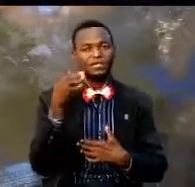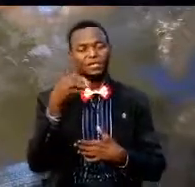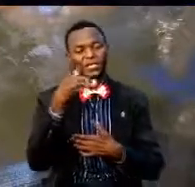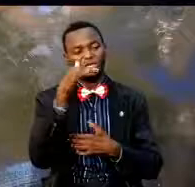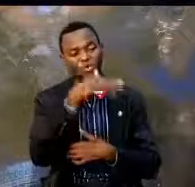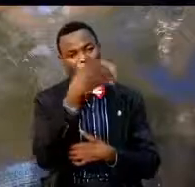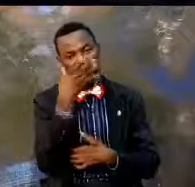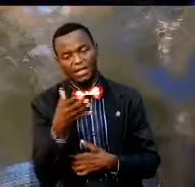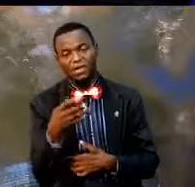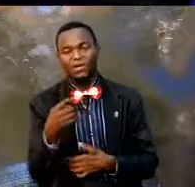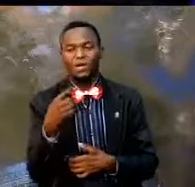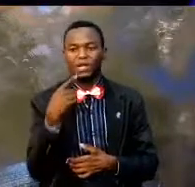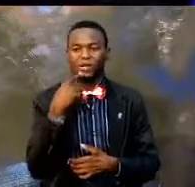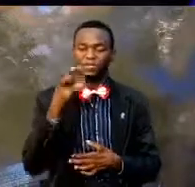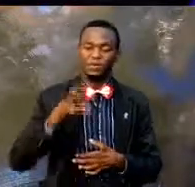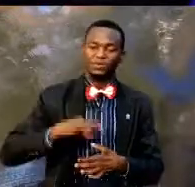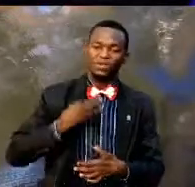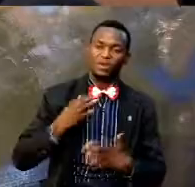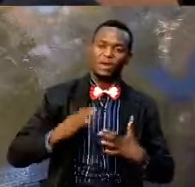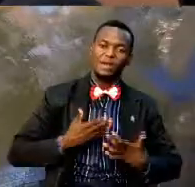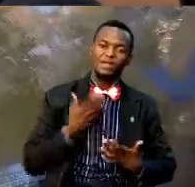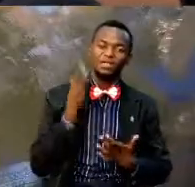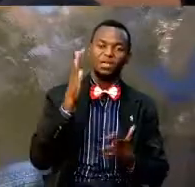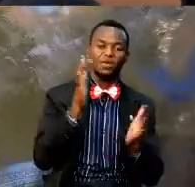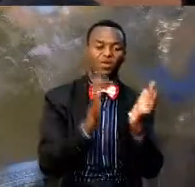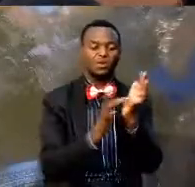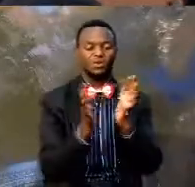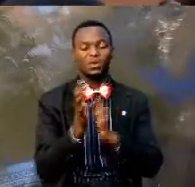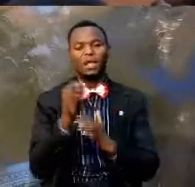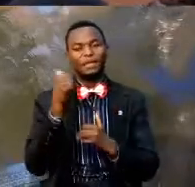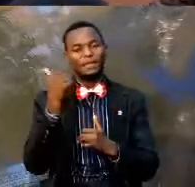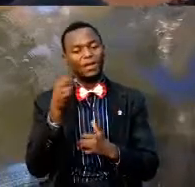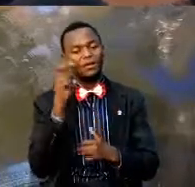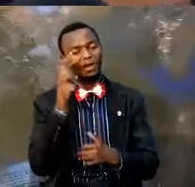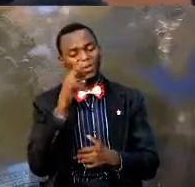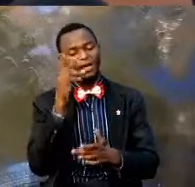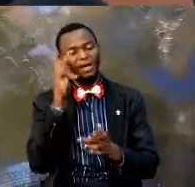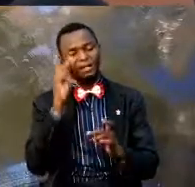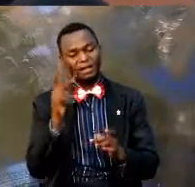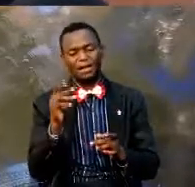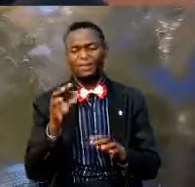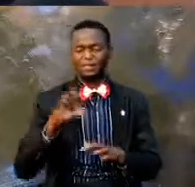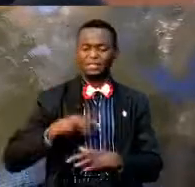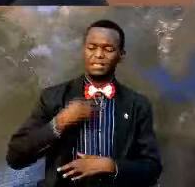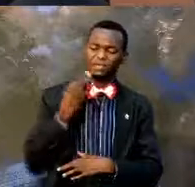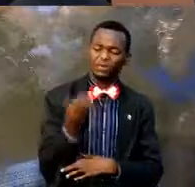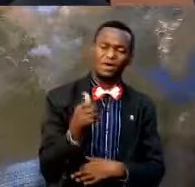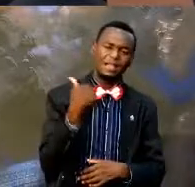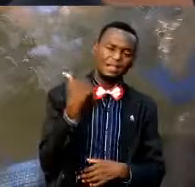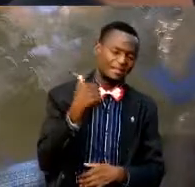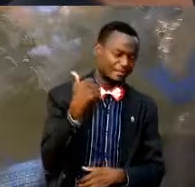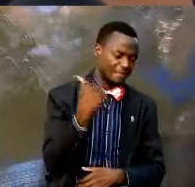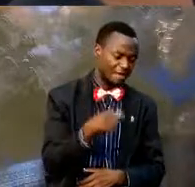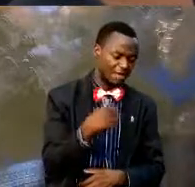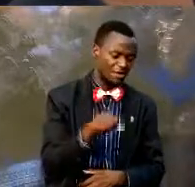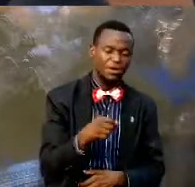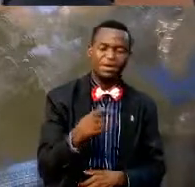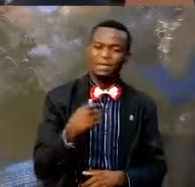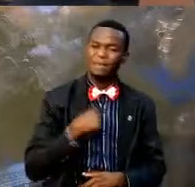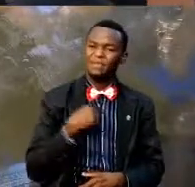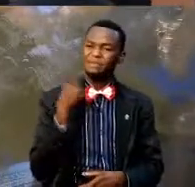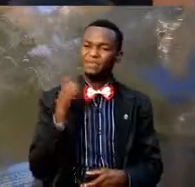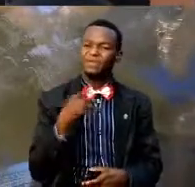leo, waliokwisha jitoa maisha yao kwa Yesu, lakini bado wanaona ya kwamba hata kama nilishajitoa, lakini bado na mimi